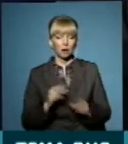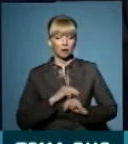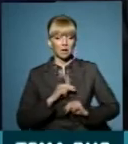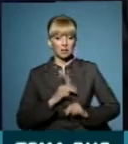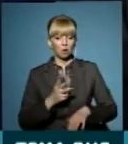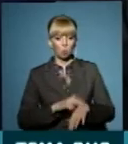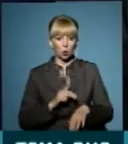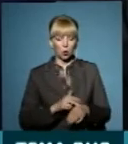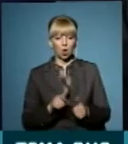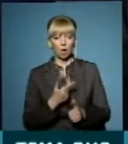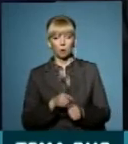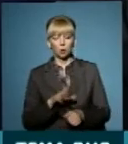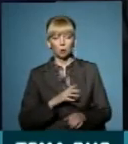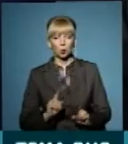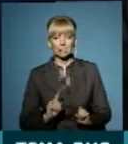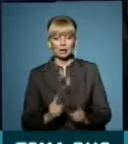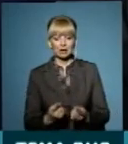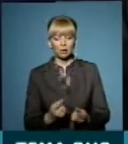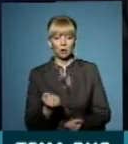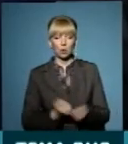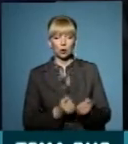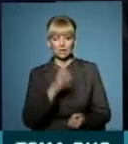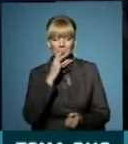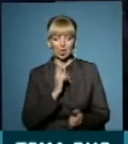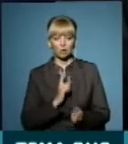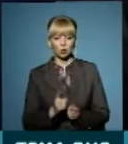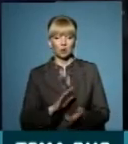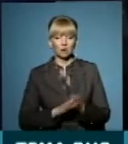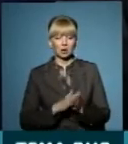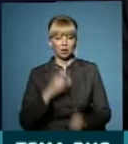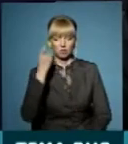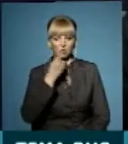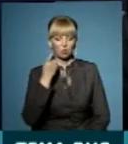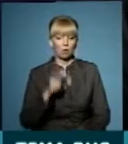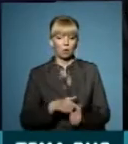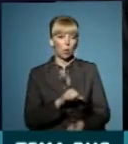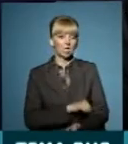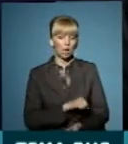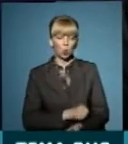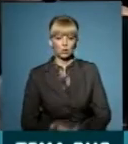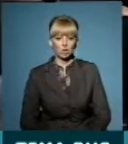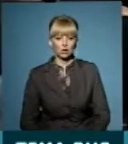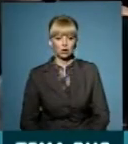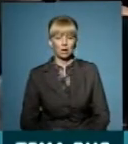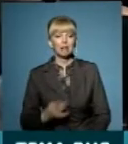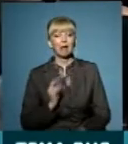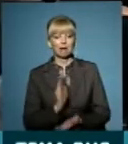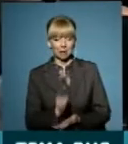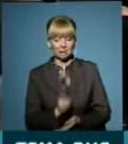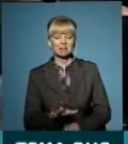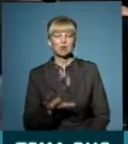працівниками поліції, або то був затриманий водій на маршруті у стані алкогольного сп'яніння або наркотичного. На таксі